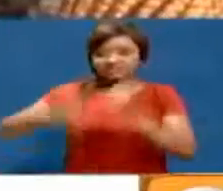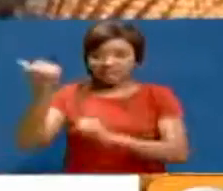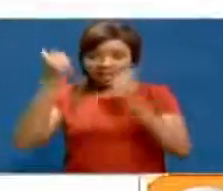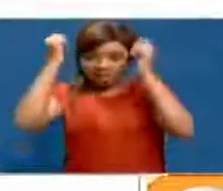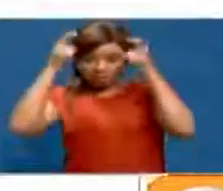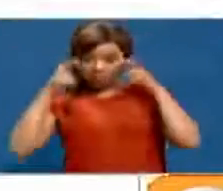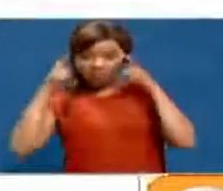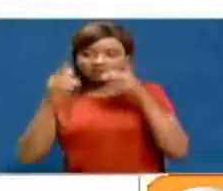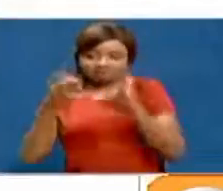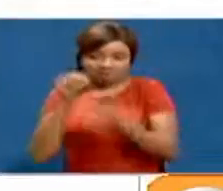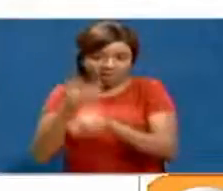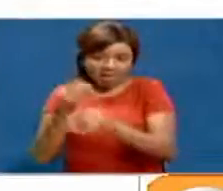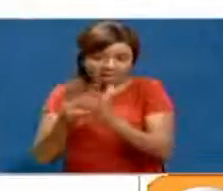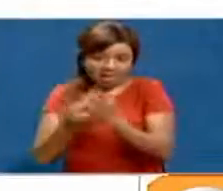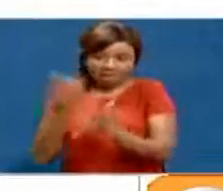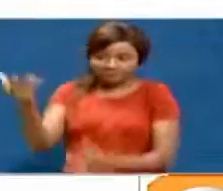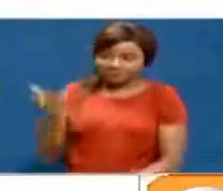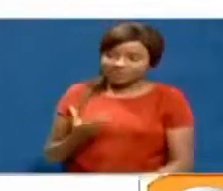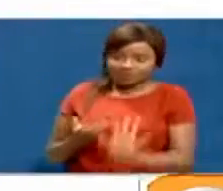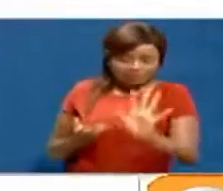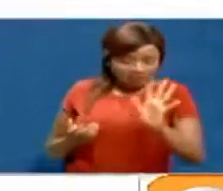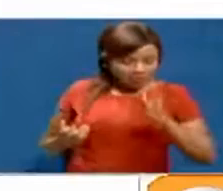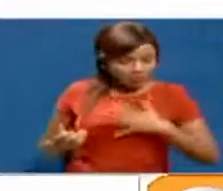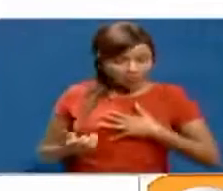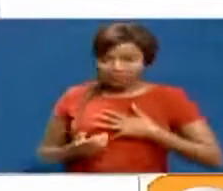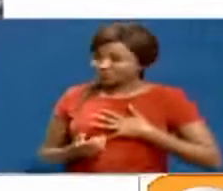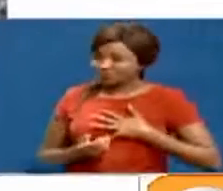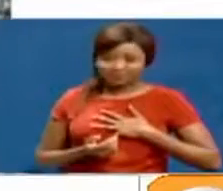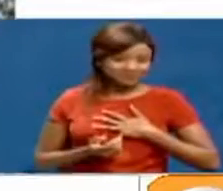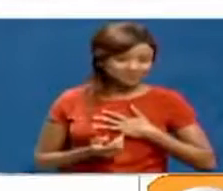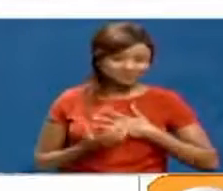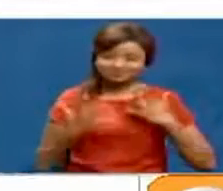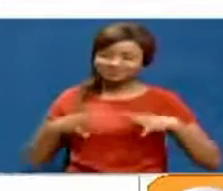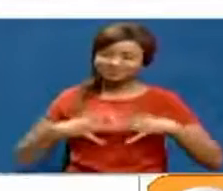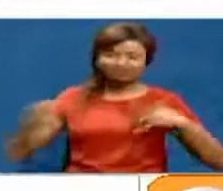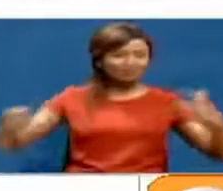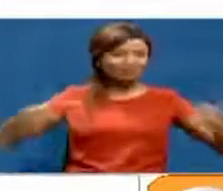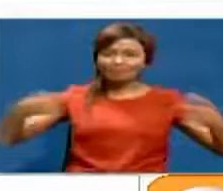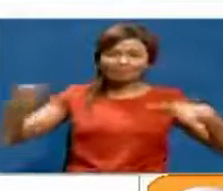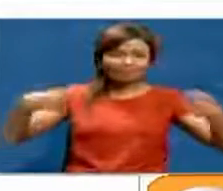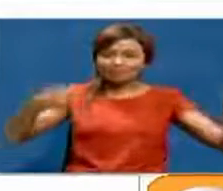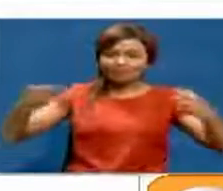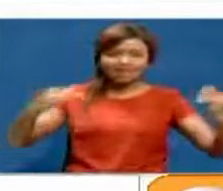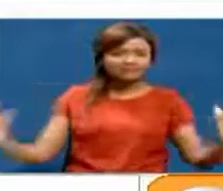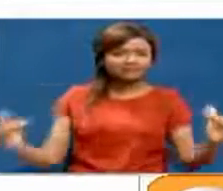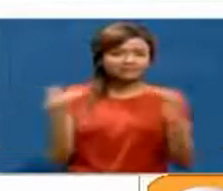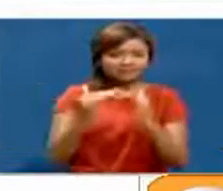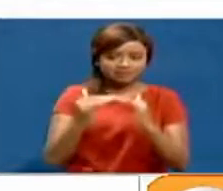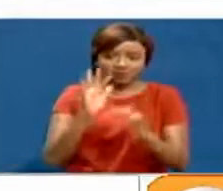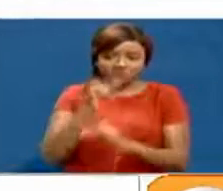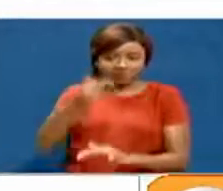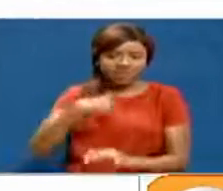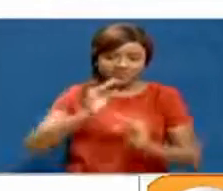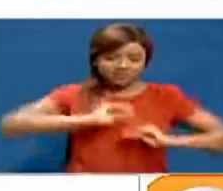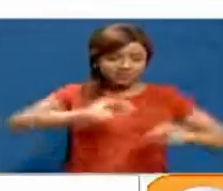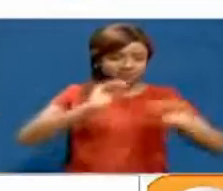pesa, ajisaidie. Oh, response ilikuwa overwhelming, positively good. Nimepata